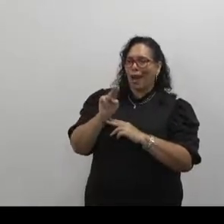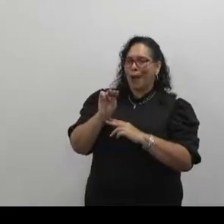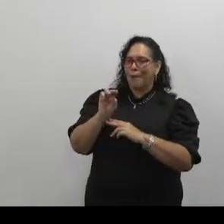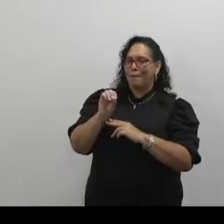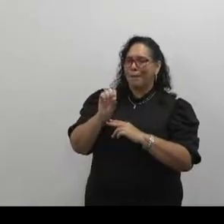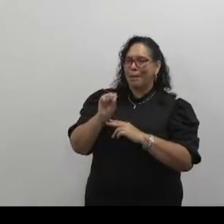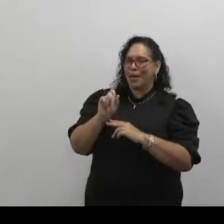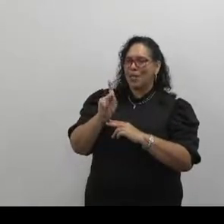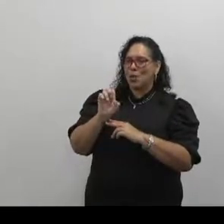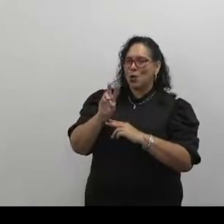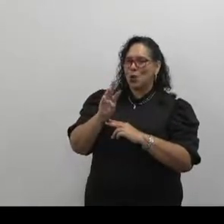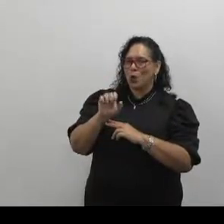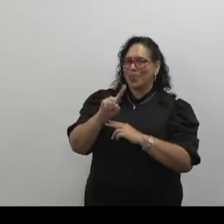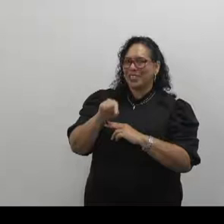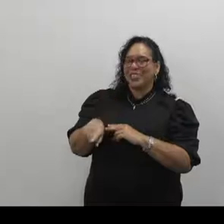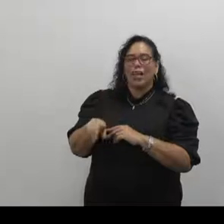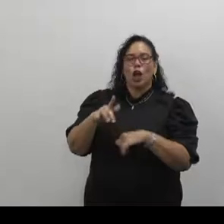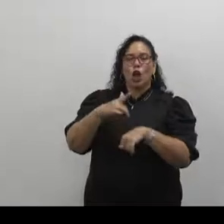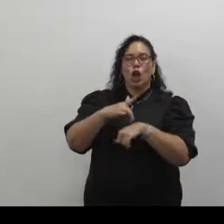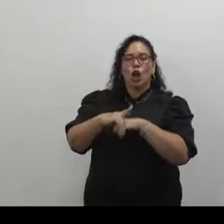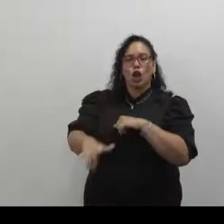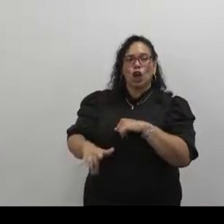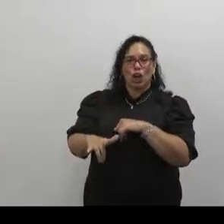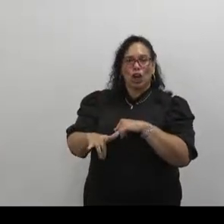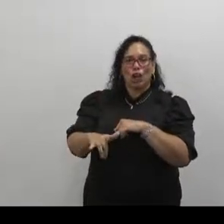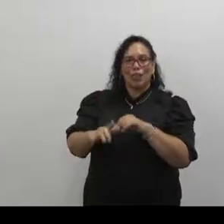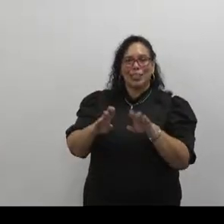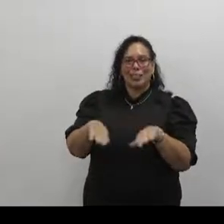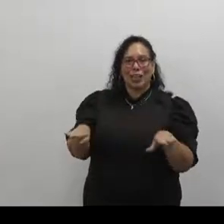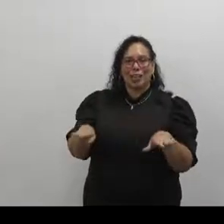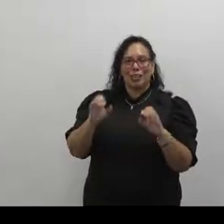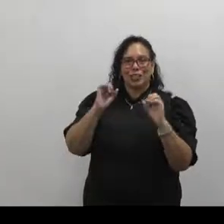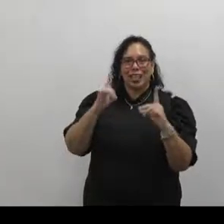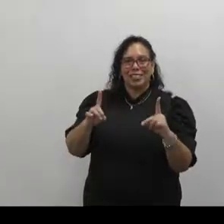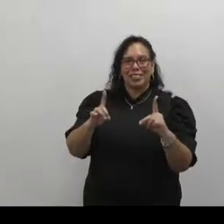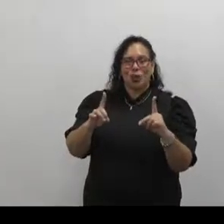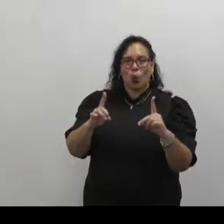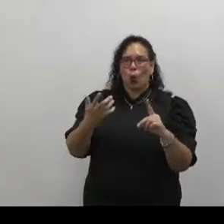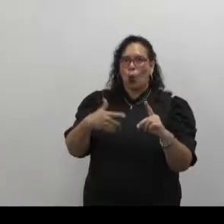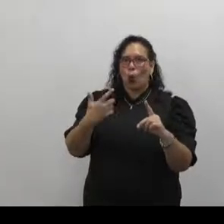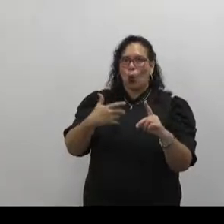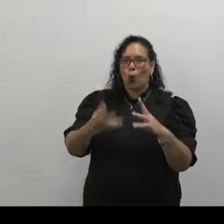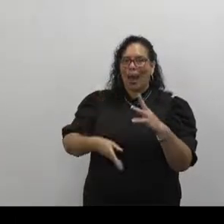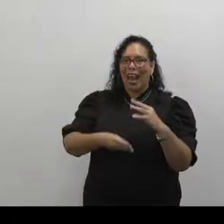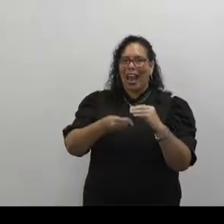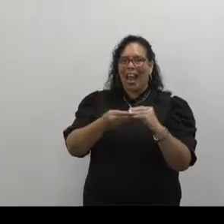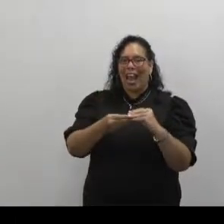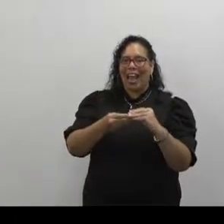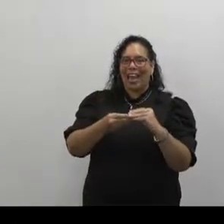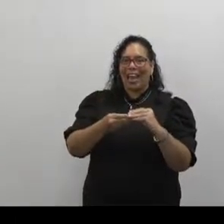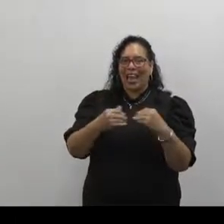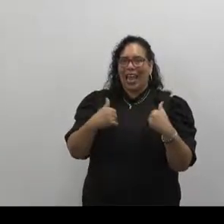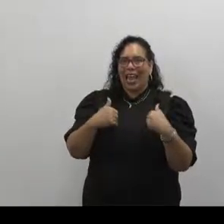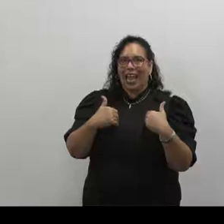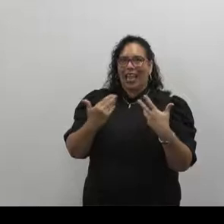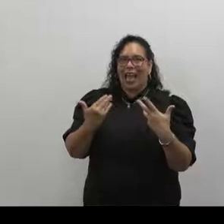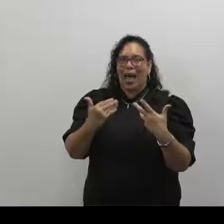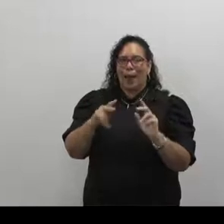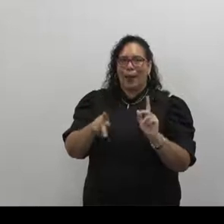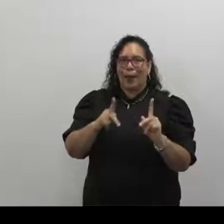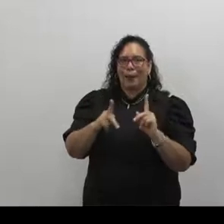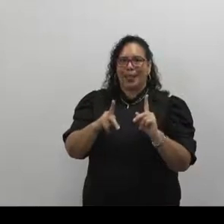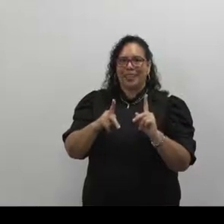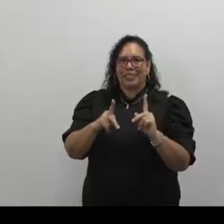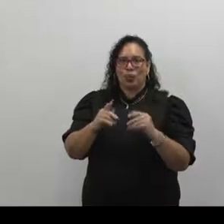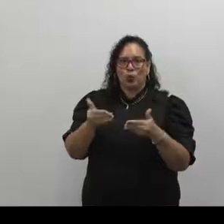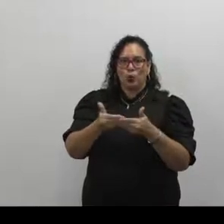หาโดยเจกลายสำหรับสักตัวเรียนจะมวยเนอะก็ทากอวิตรการกลายตัวเลี้ยพองได้สำหรับไอ้สักตัวนั่งเ